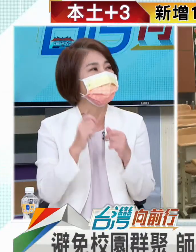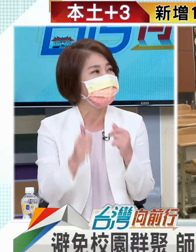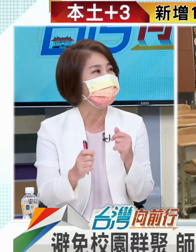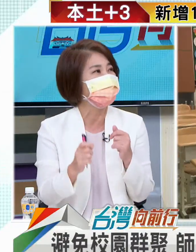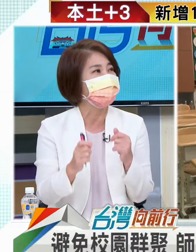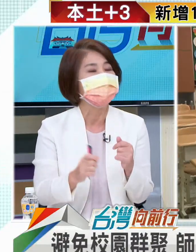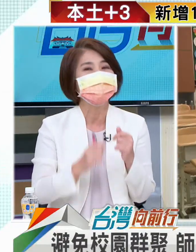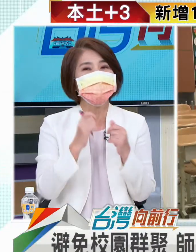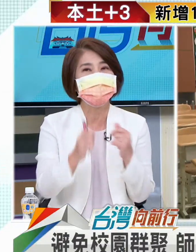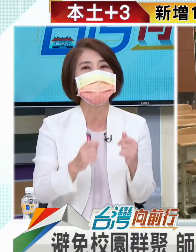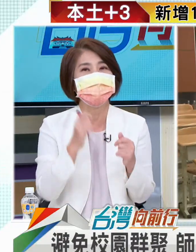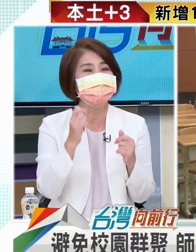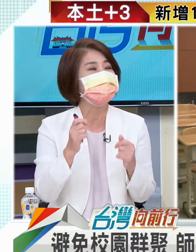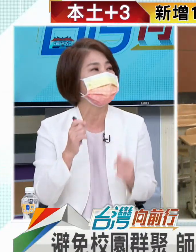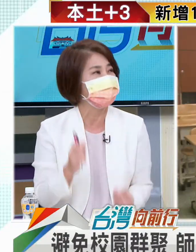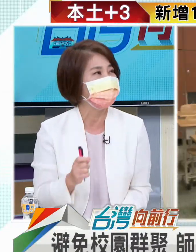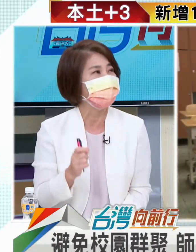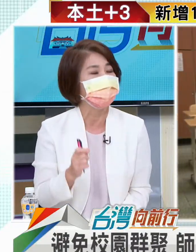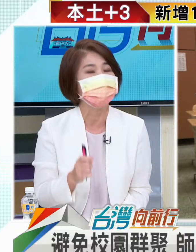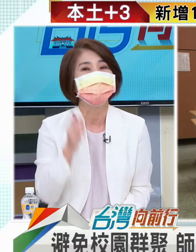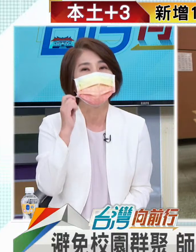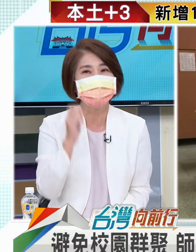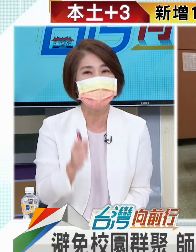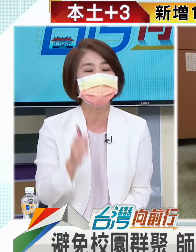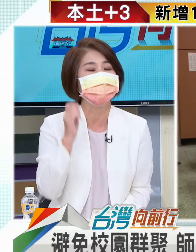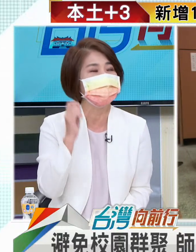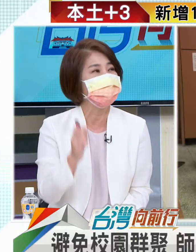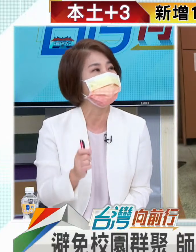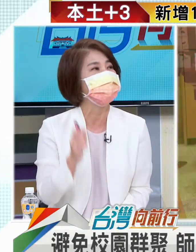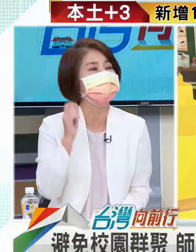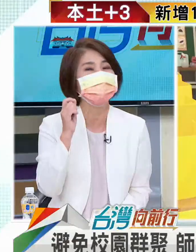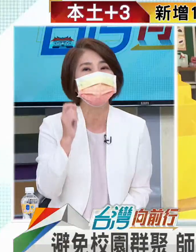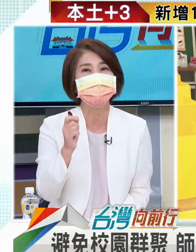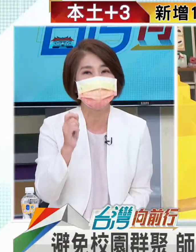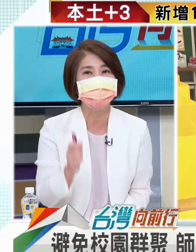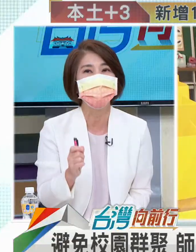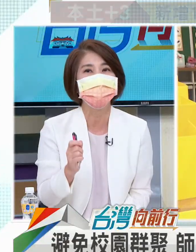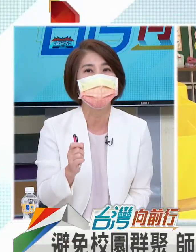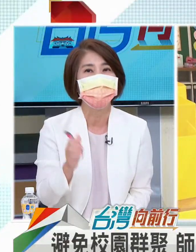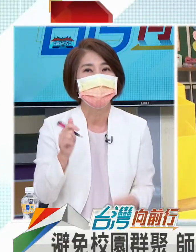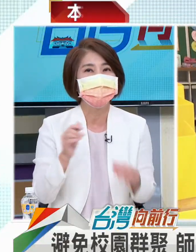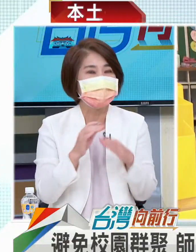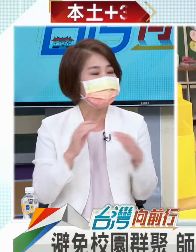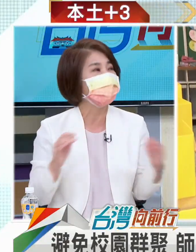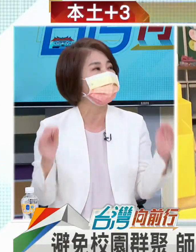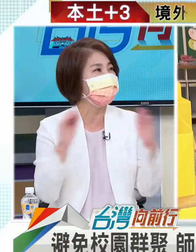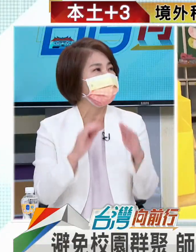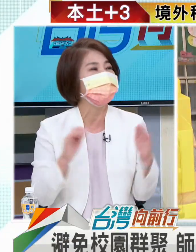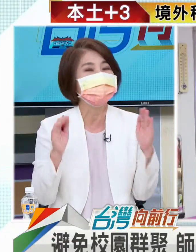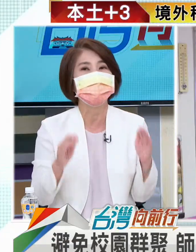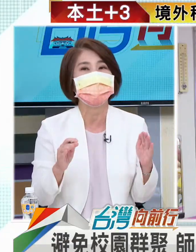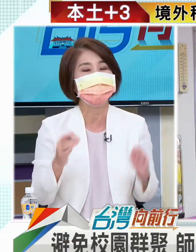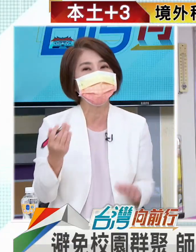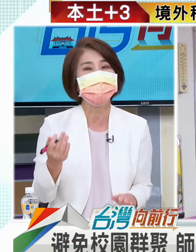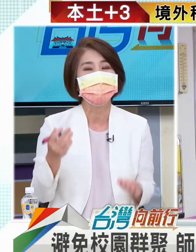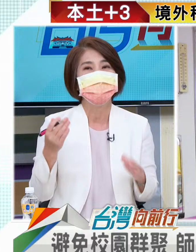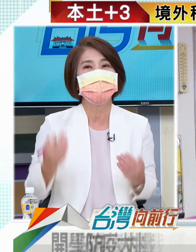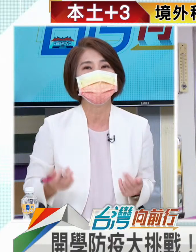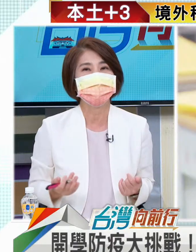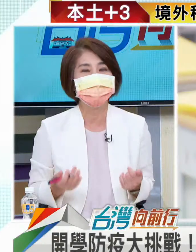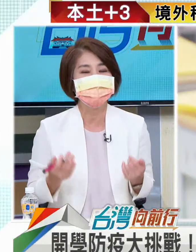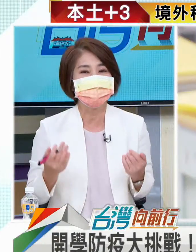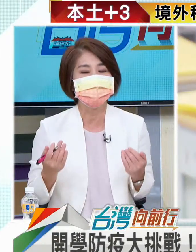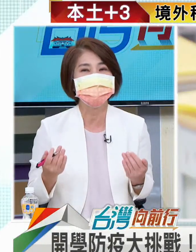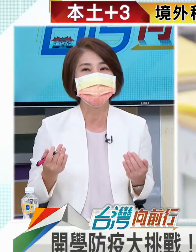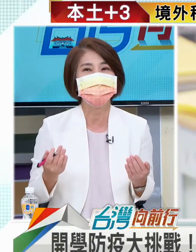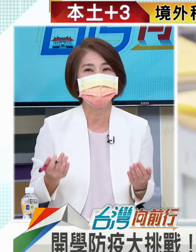这个是要努力的，那随时也是可以检讨的， 对， 那当然也是随时要受监督哈。我想大家都可以来，比如说